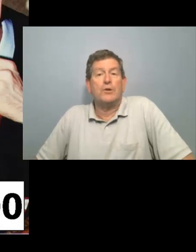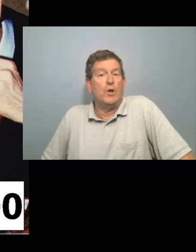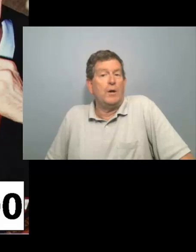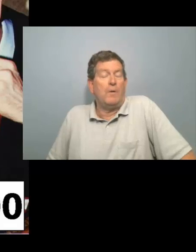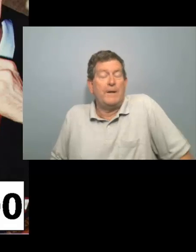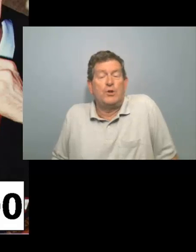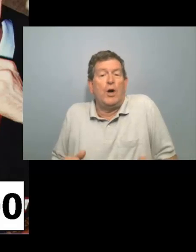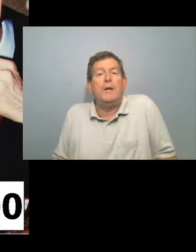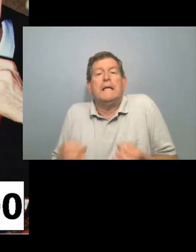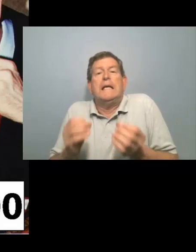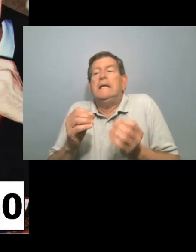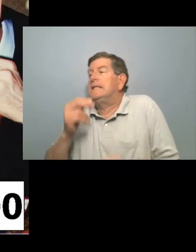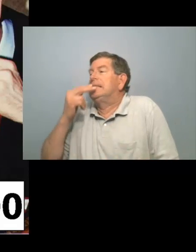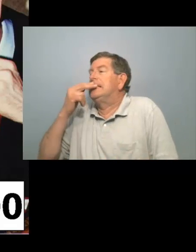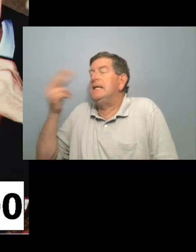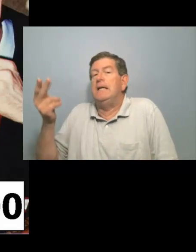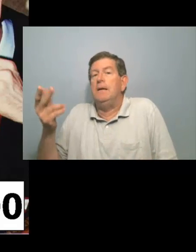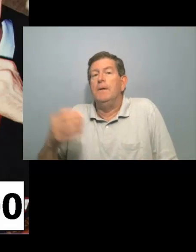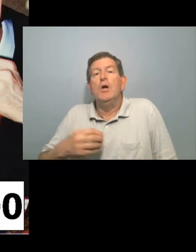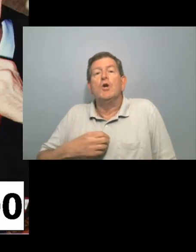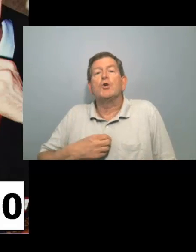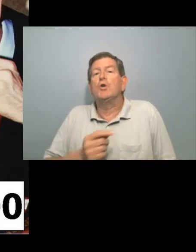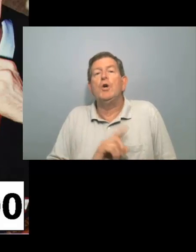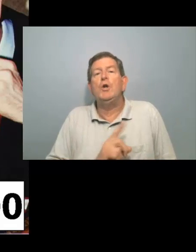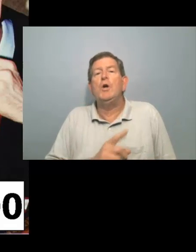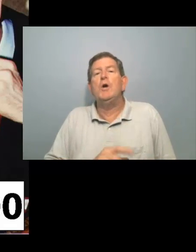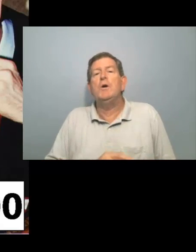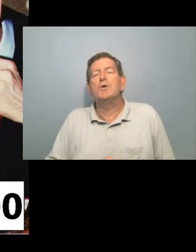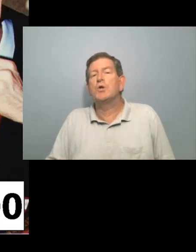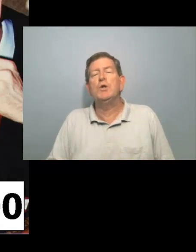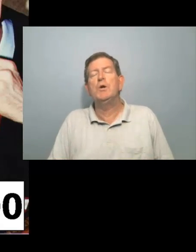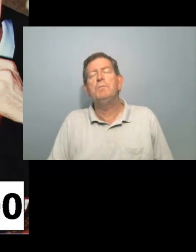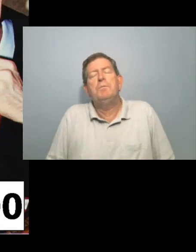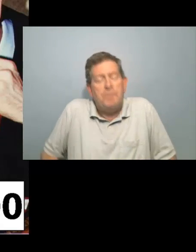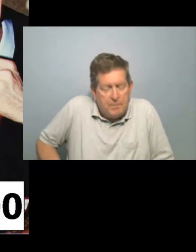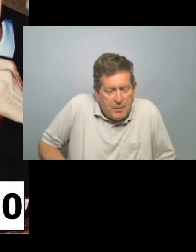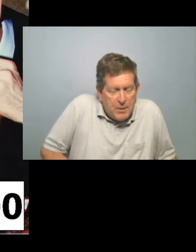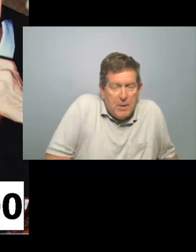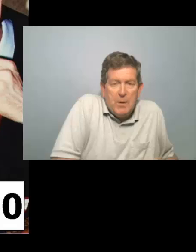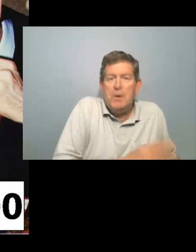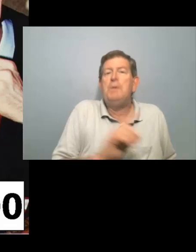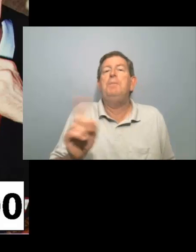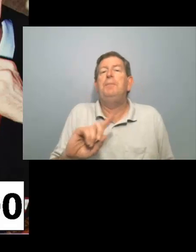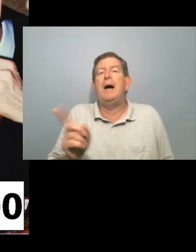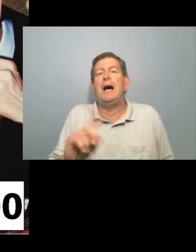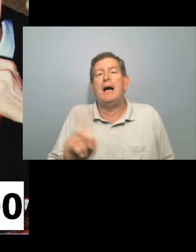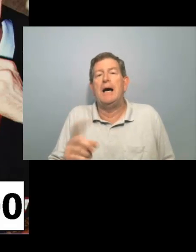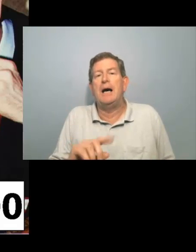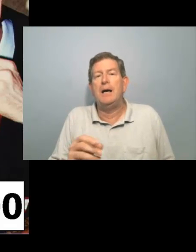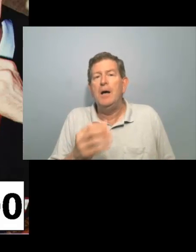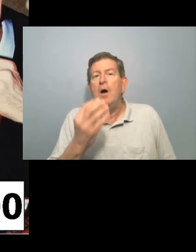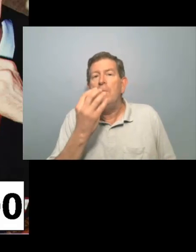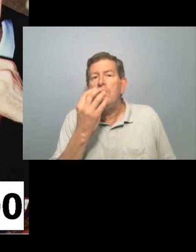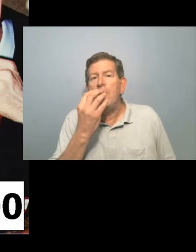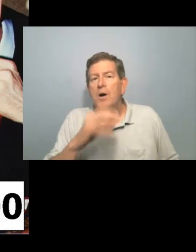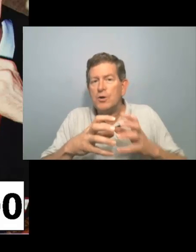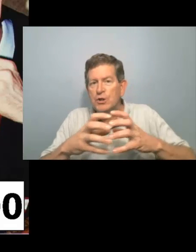Ouais, en fait, John, il dit, je ne peux